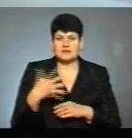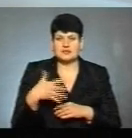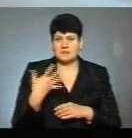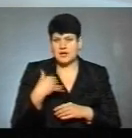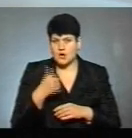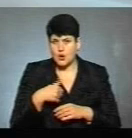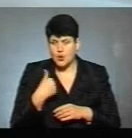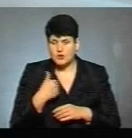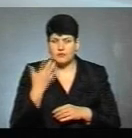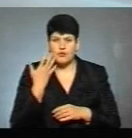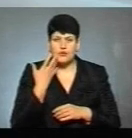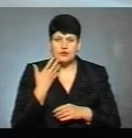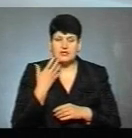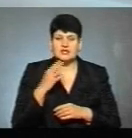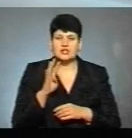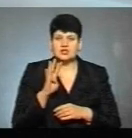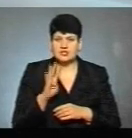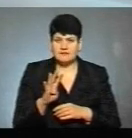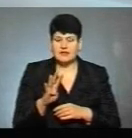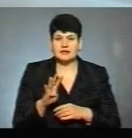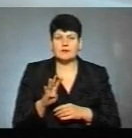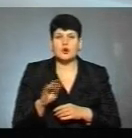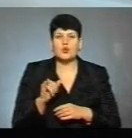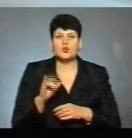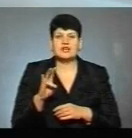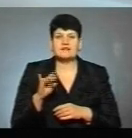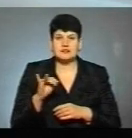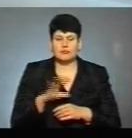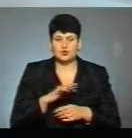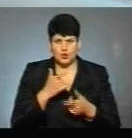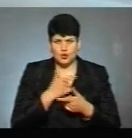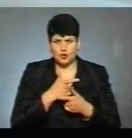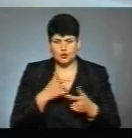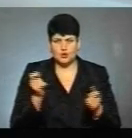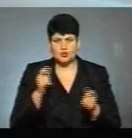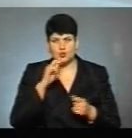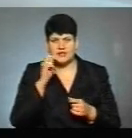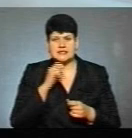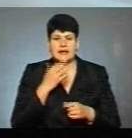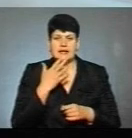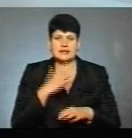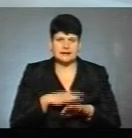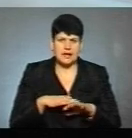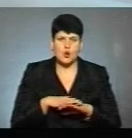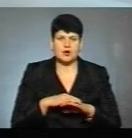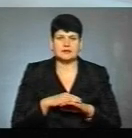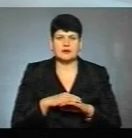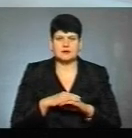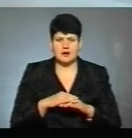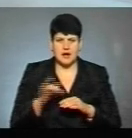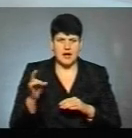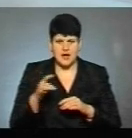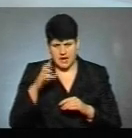55 років, коли четвертим універсалом було проголошено Українська Народна Республіка, що